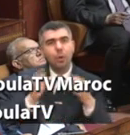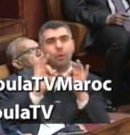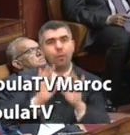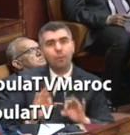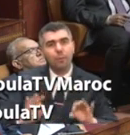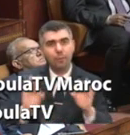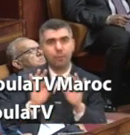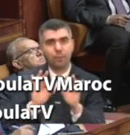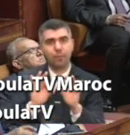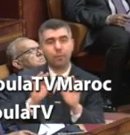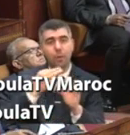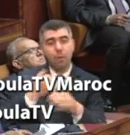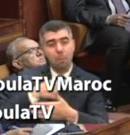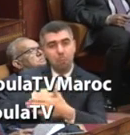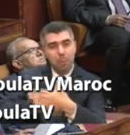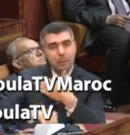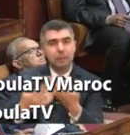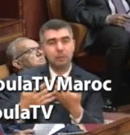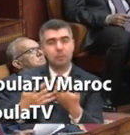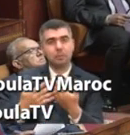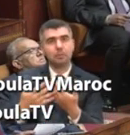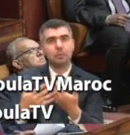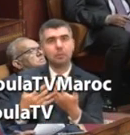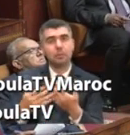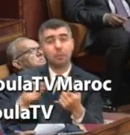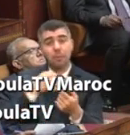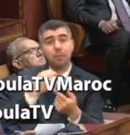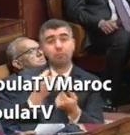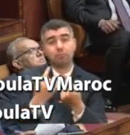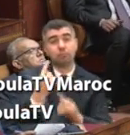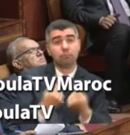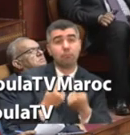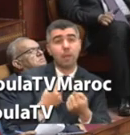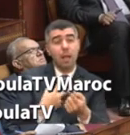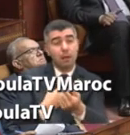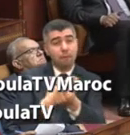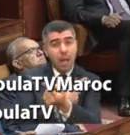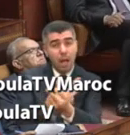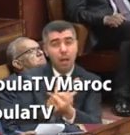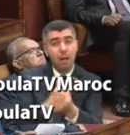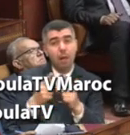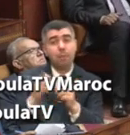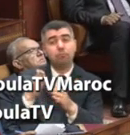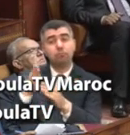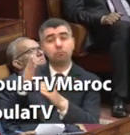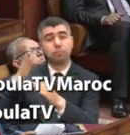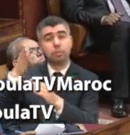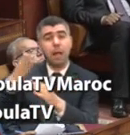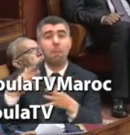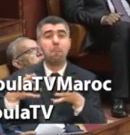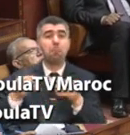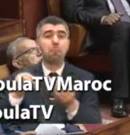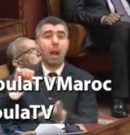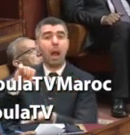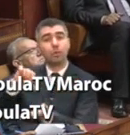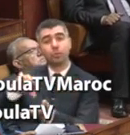كيمكنلهاش تصايب، الولادة كيضطروا ملي كتكون شي عمليه خصها تمشي لمراكش، وهذا الشيء كيعطي